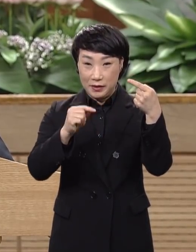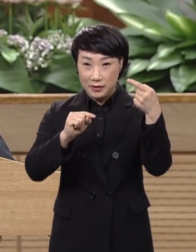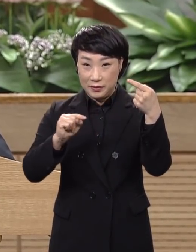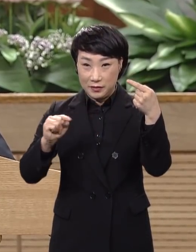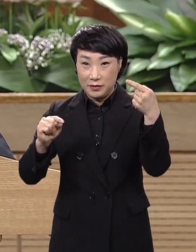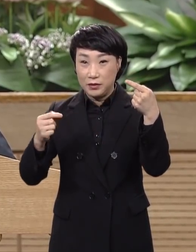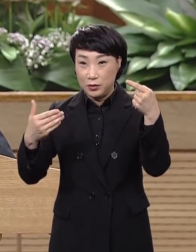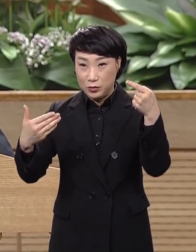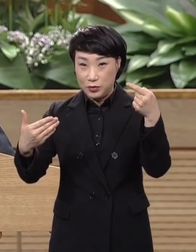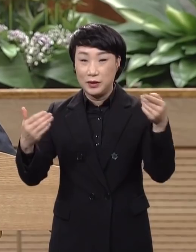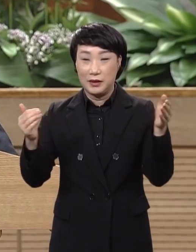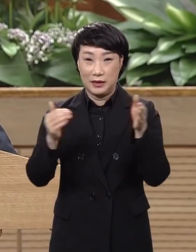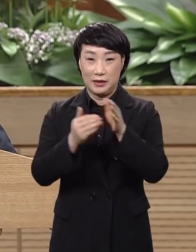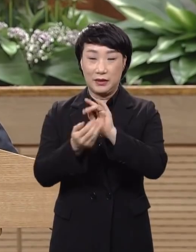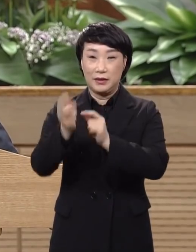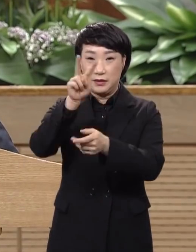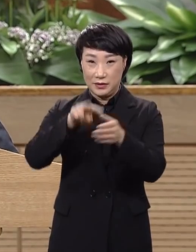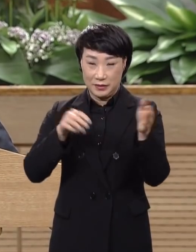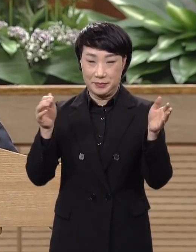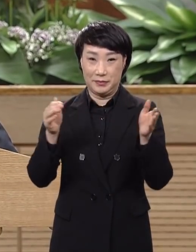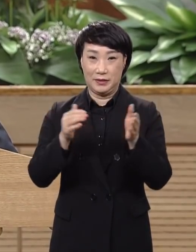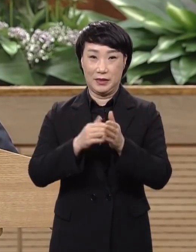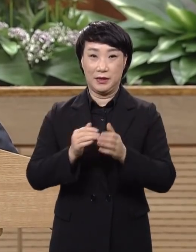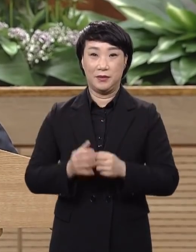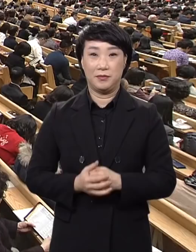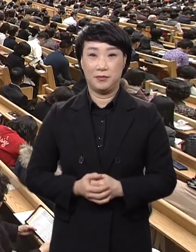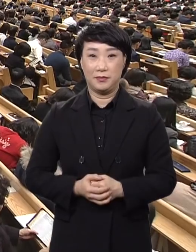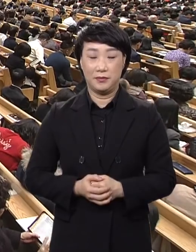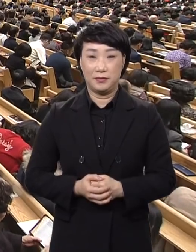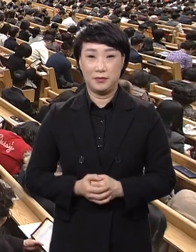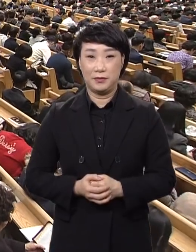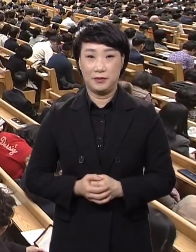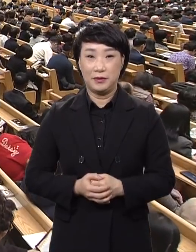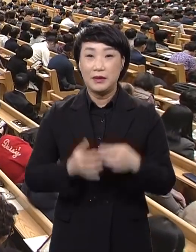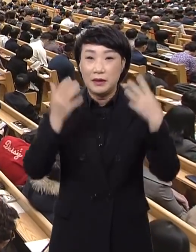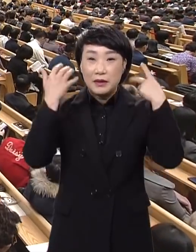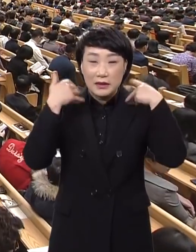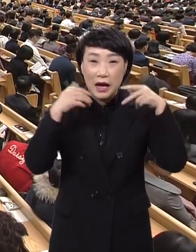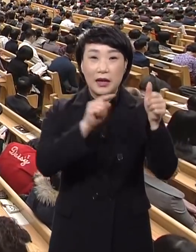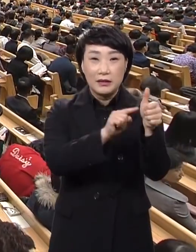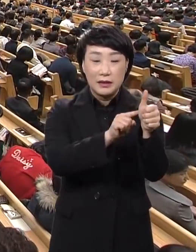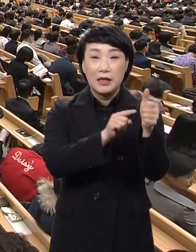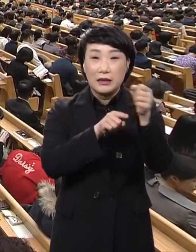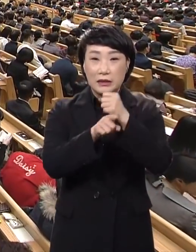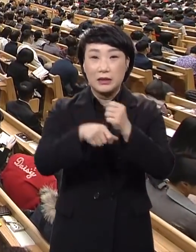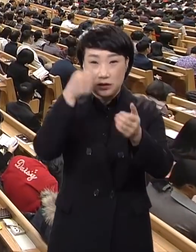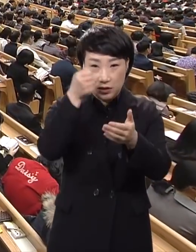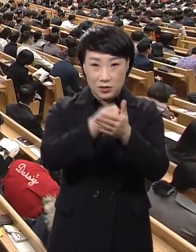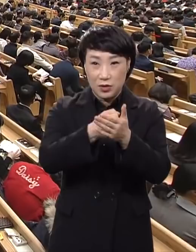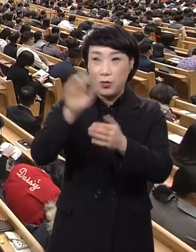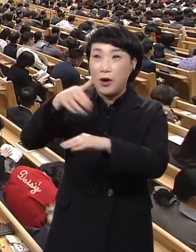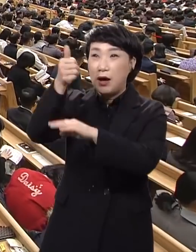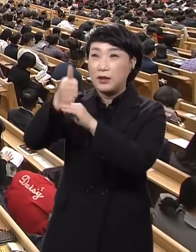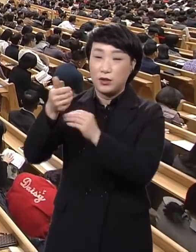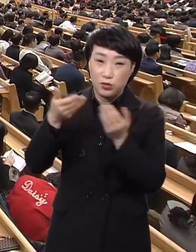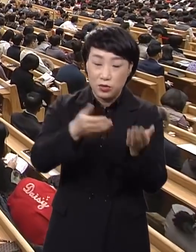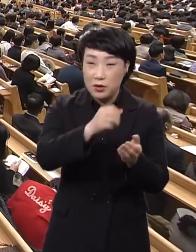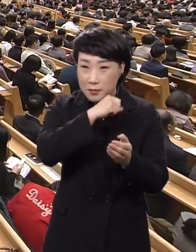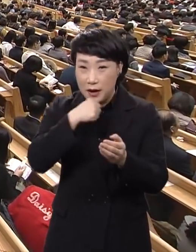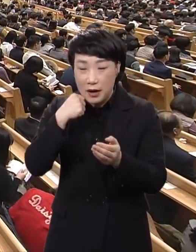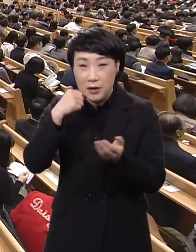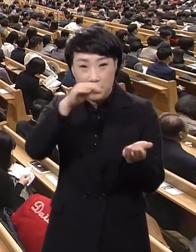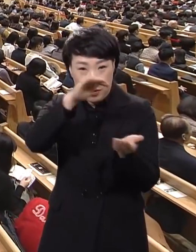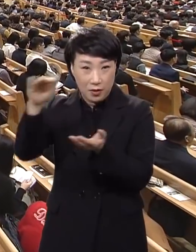8절에서 9절까지를 대독합니다. 다니엘은 뜻을 정하여 왕의 진미와 그의